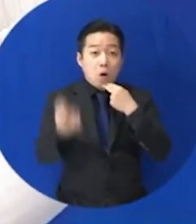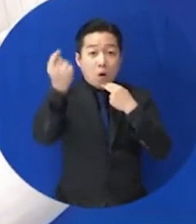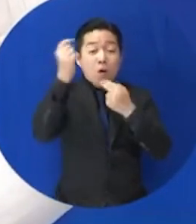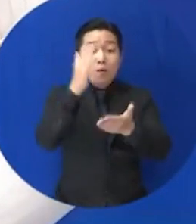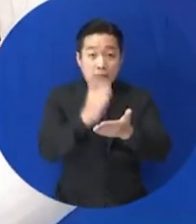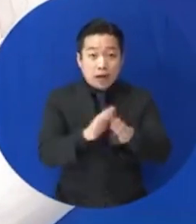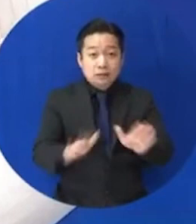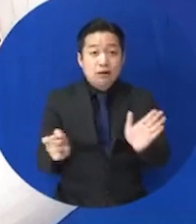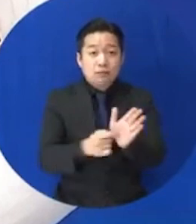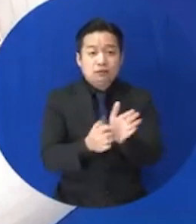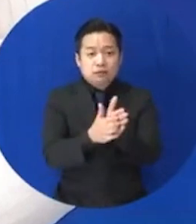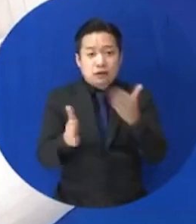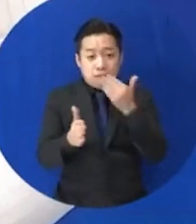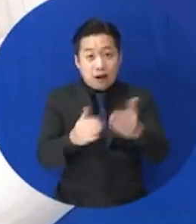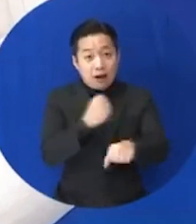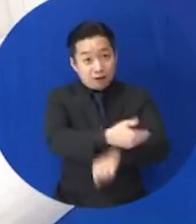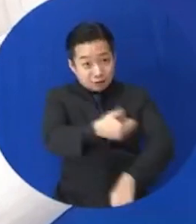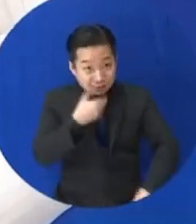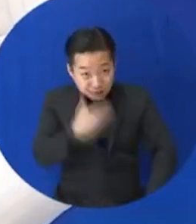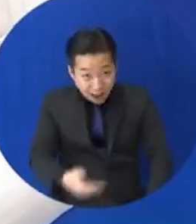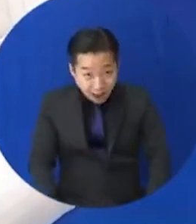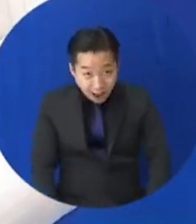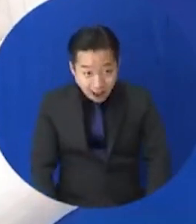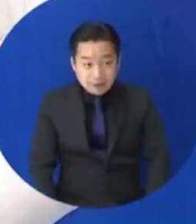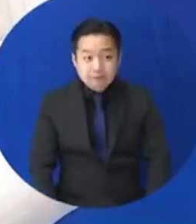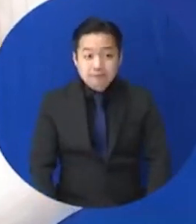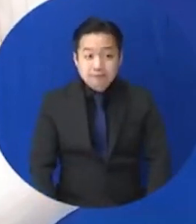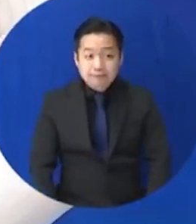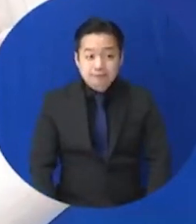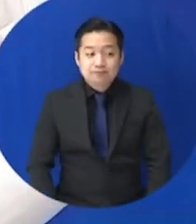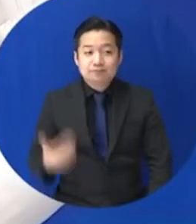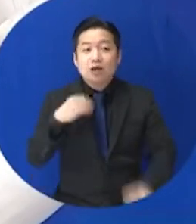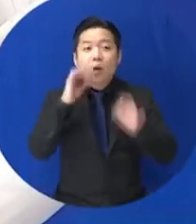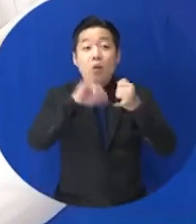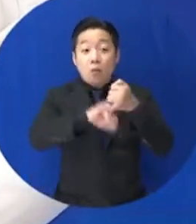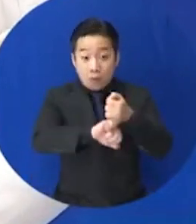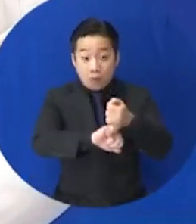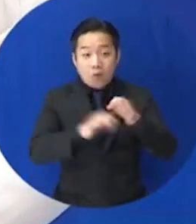지금 당장 할 수 있는데 해주시겠습니까? 네, 저도 노력하겠습니다.